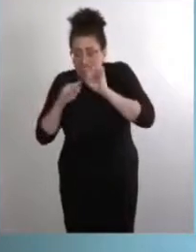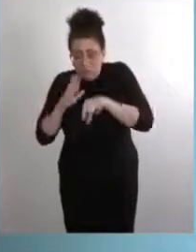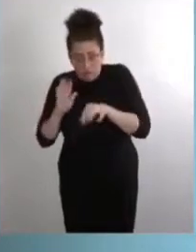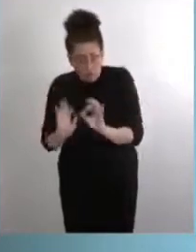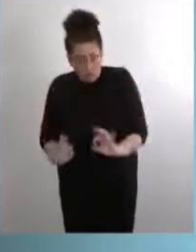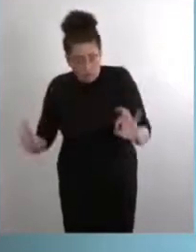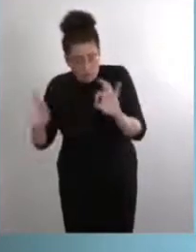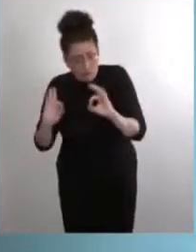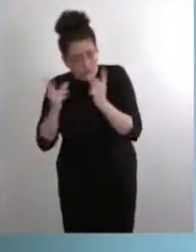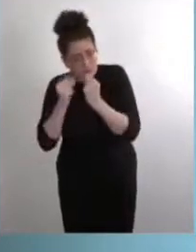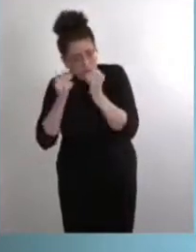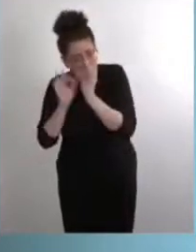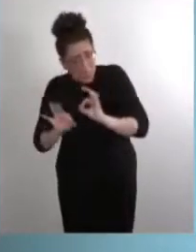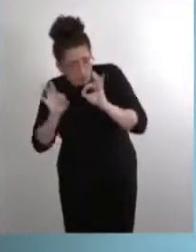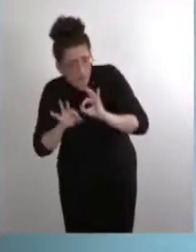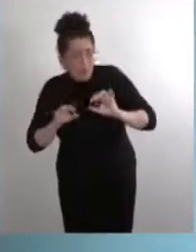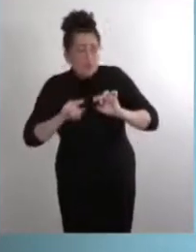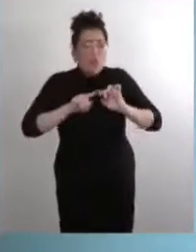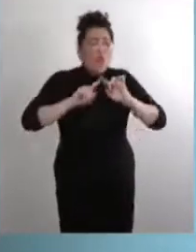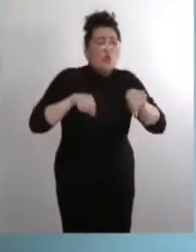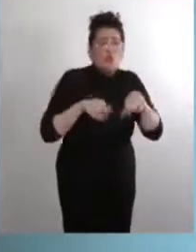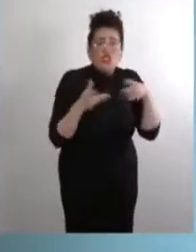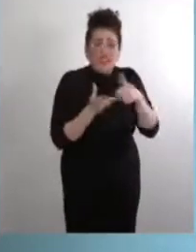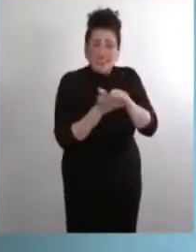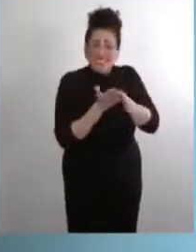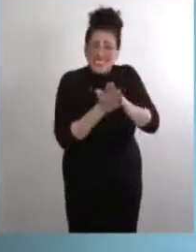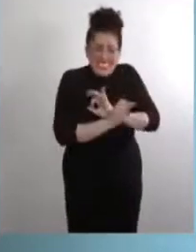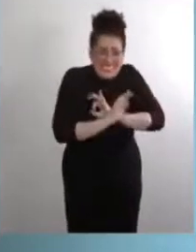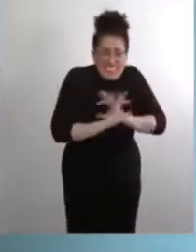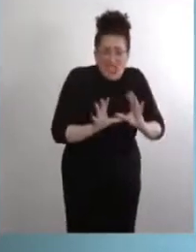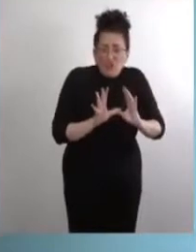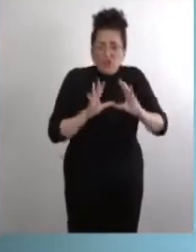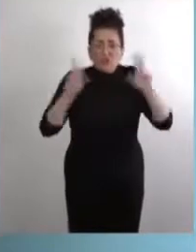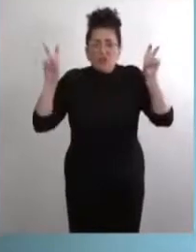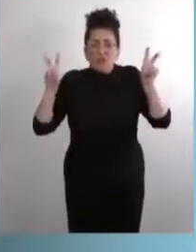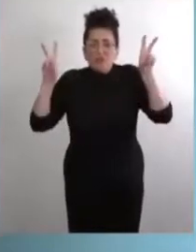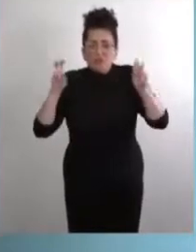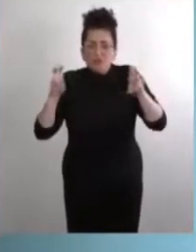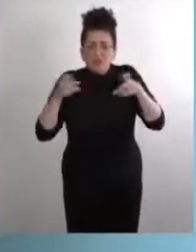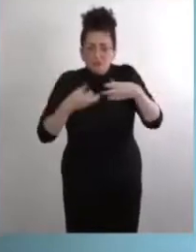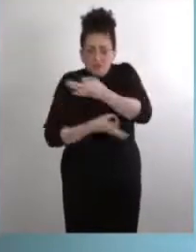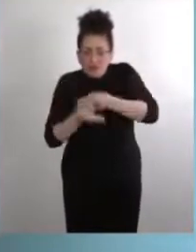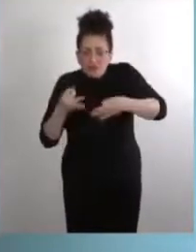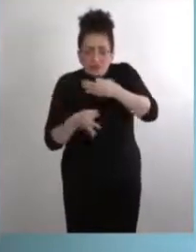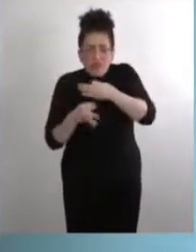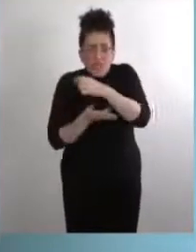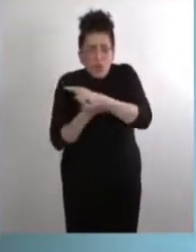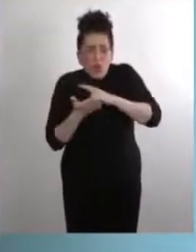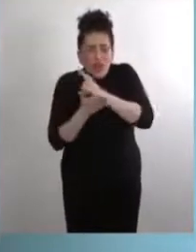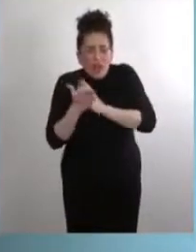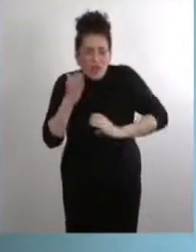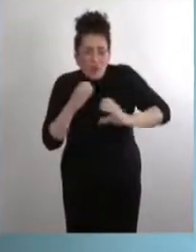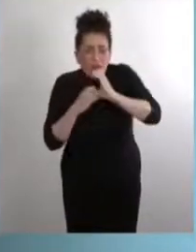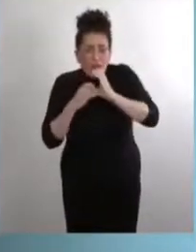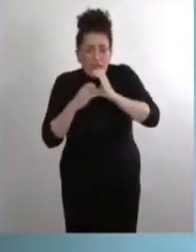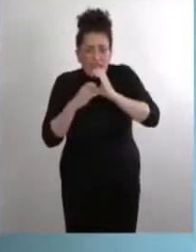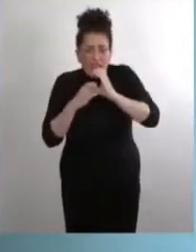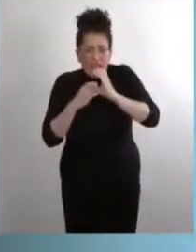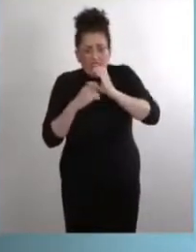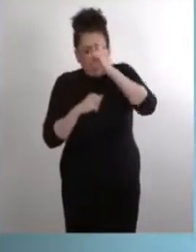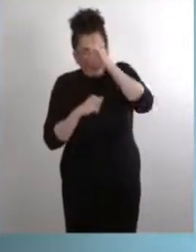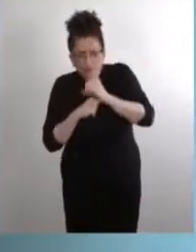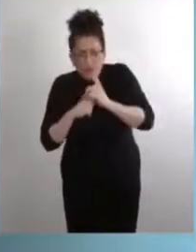vous transmet, ou alors vous nous transmettez de fausses informations, parce que c'est pas possible avec une enveloppe de 300 000 euros que de